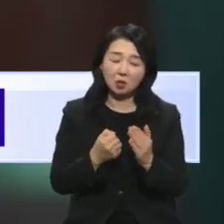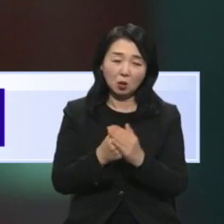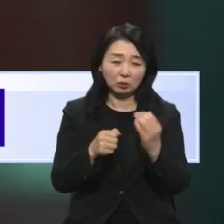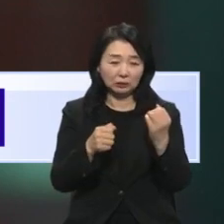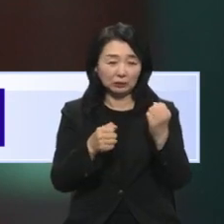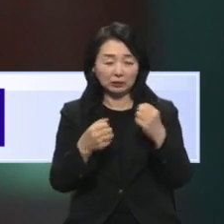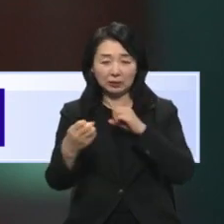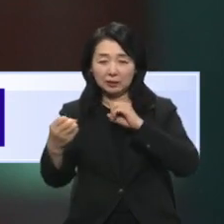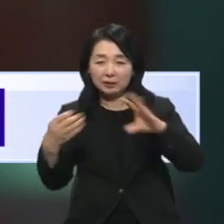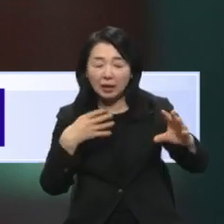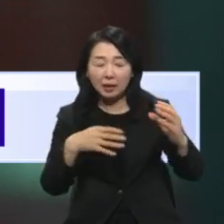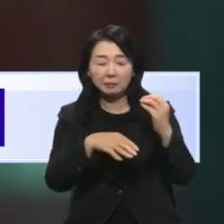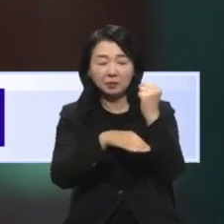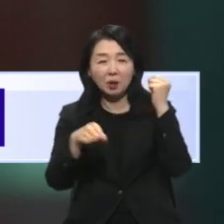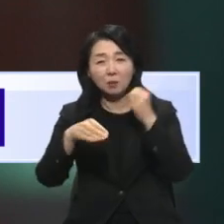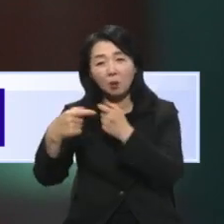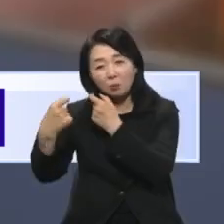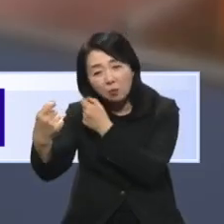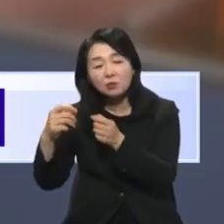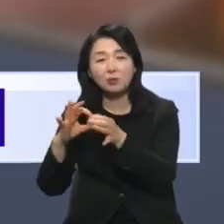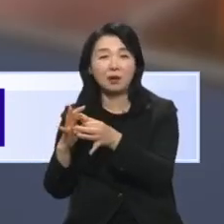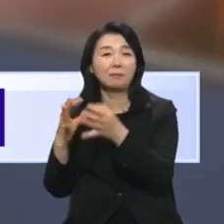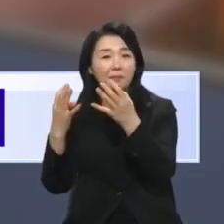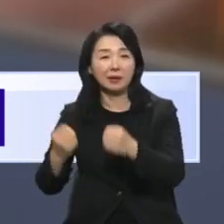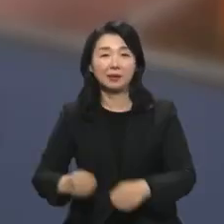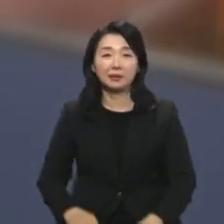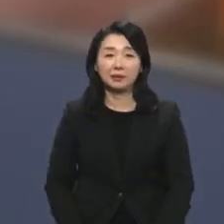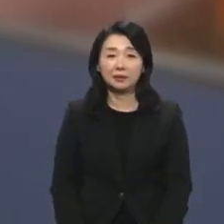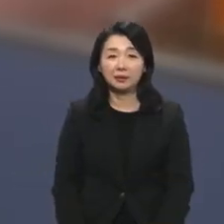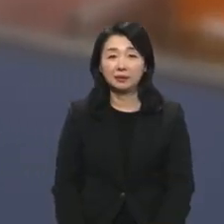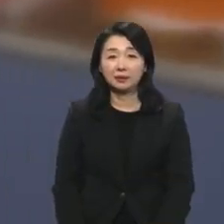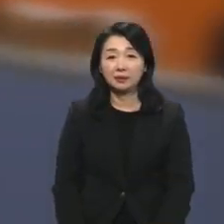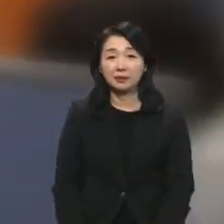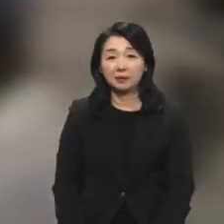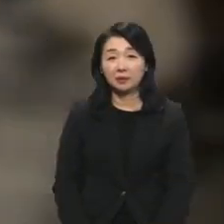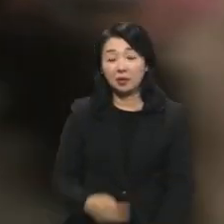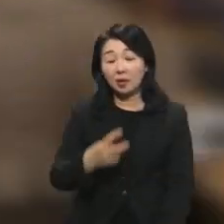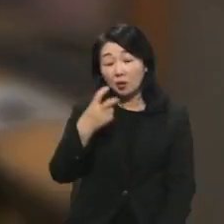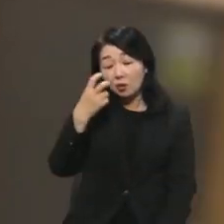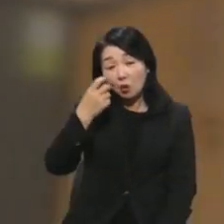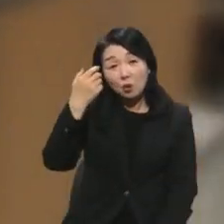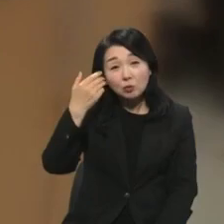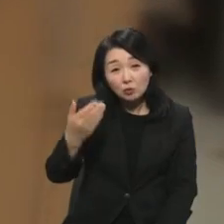보수층에 쏠리는 현상이 있다는 설명입니다. 여시민은